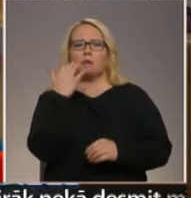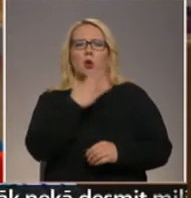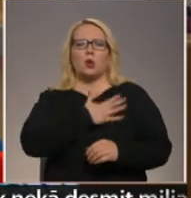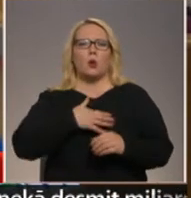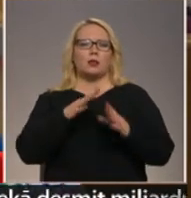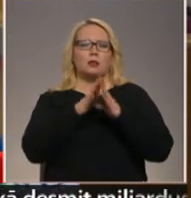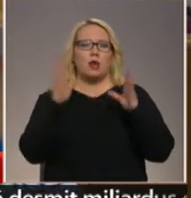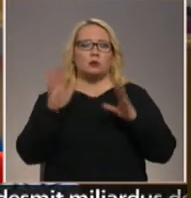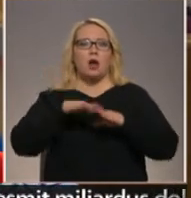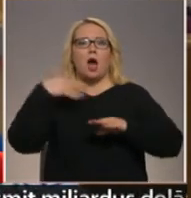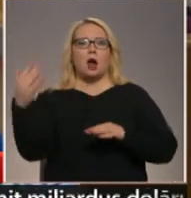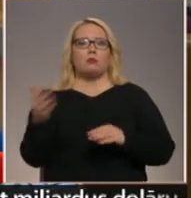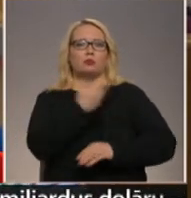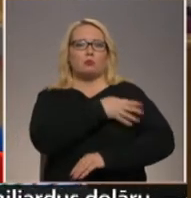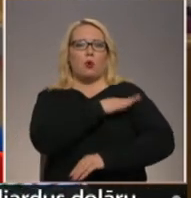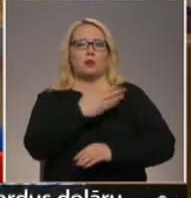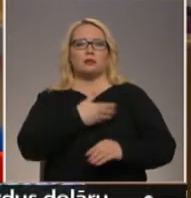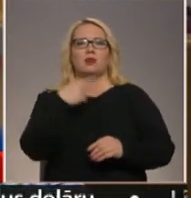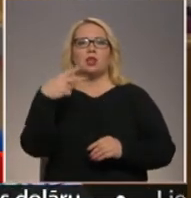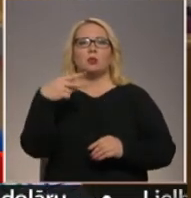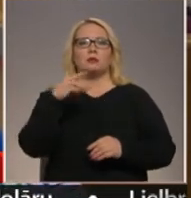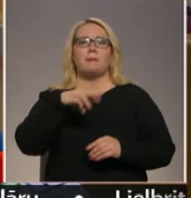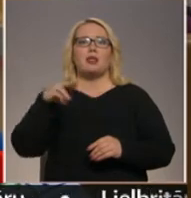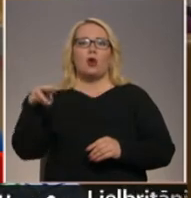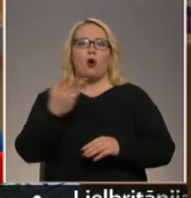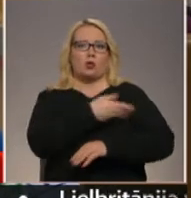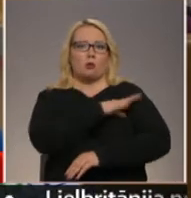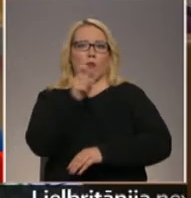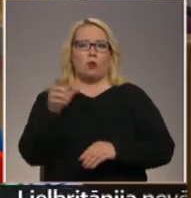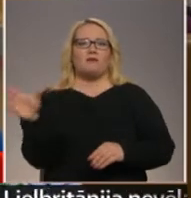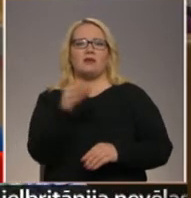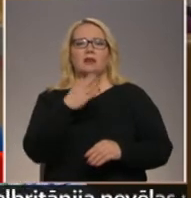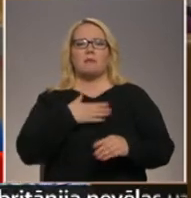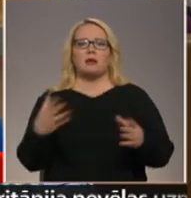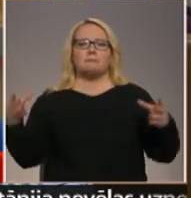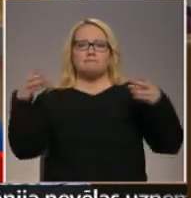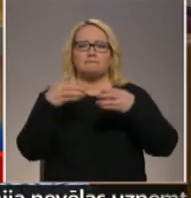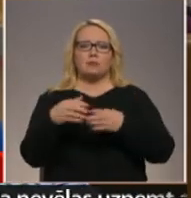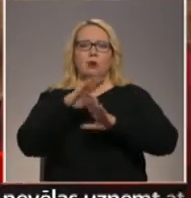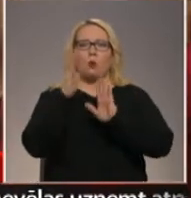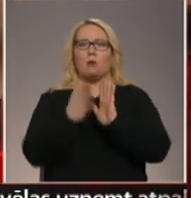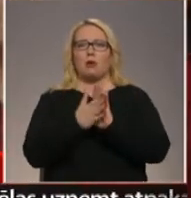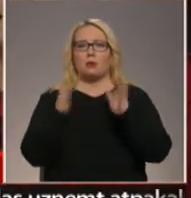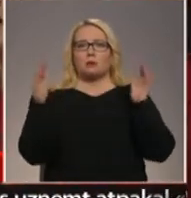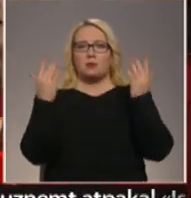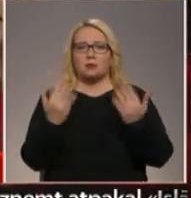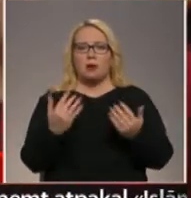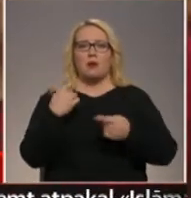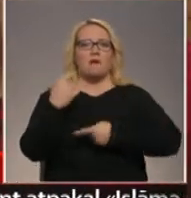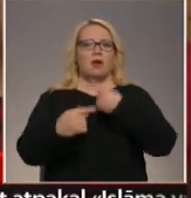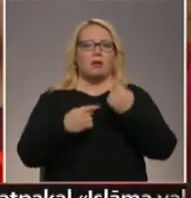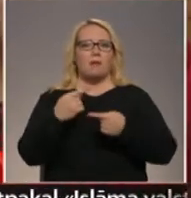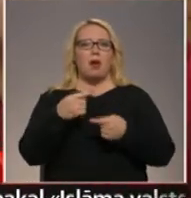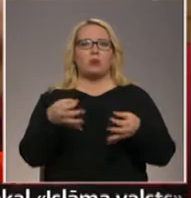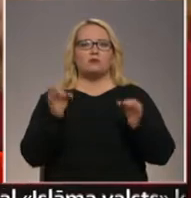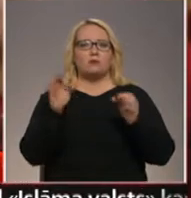daudz. Ārpus Polijas dzīvo apmēram 20 miljoni poļu. Mums visiem ļoti patīk vienoties kopīgos pasākumos. Mēs vienmēr uzsvaram, ka mums